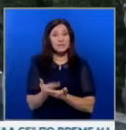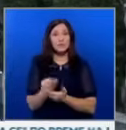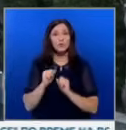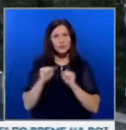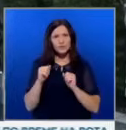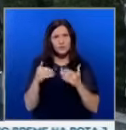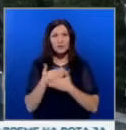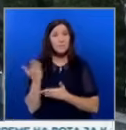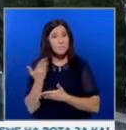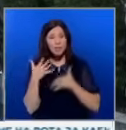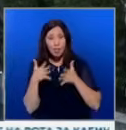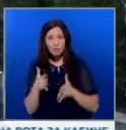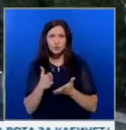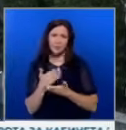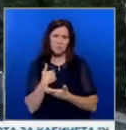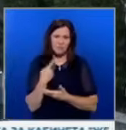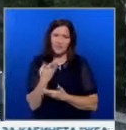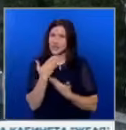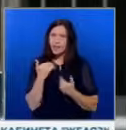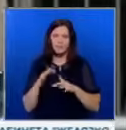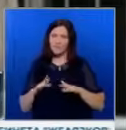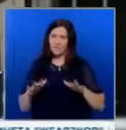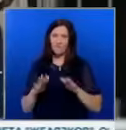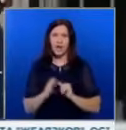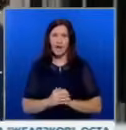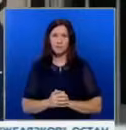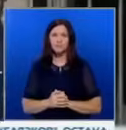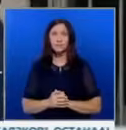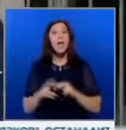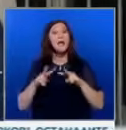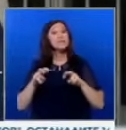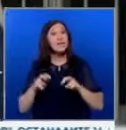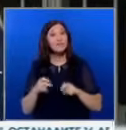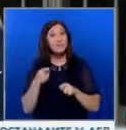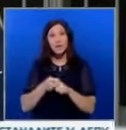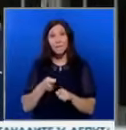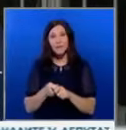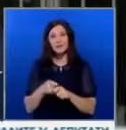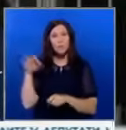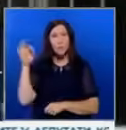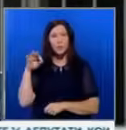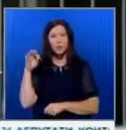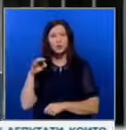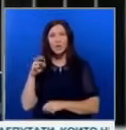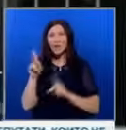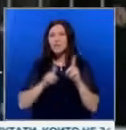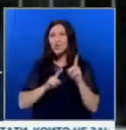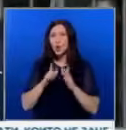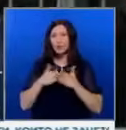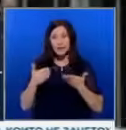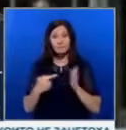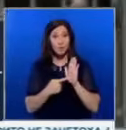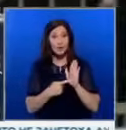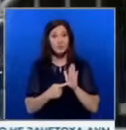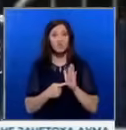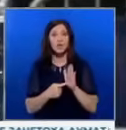четвъртък вечер беше лошо, но според мен това няма да повлияе. Изследване, направено по поръчка на New York Times, показва, че за